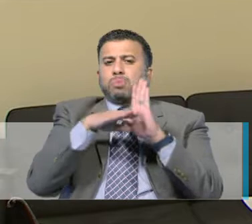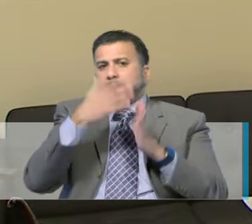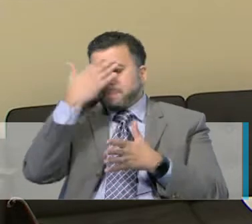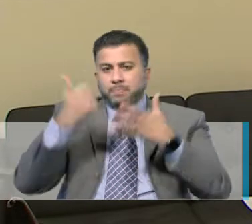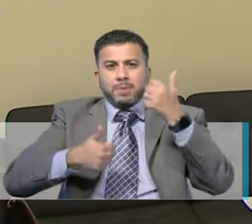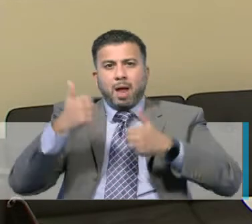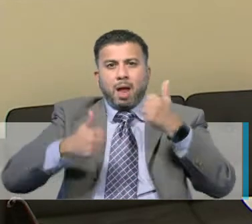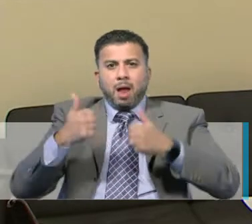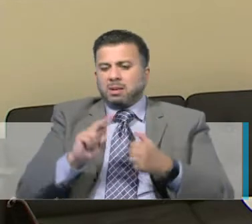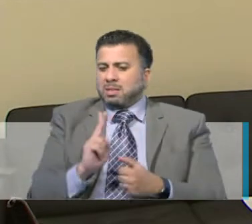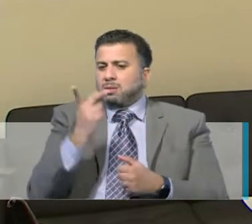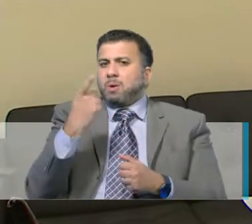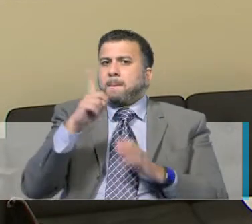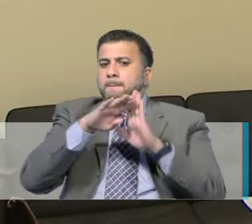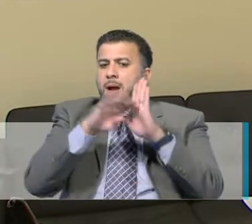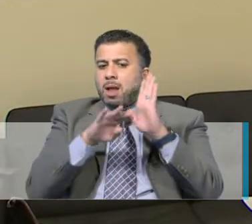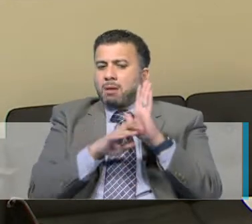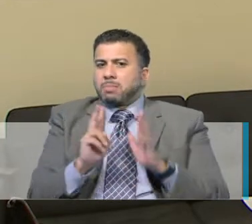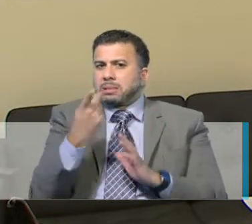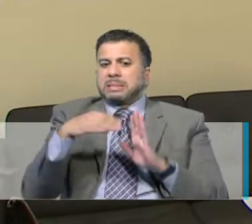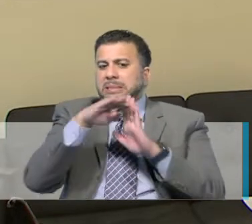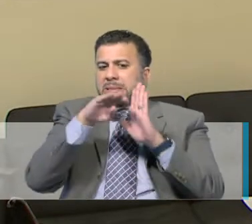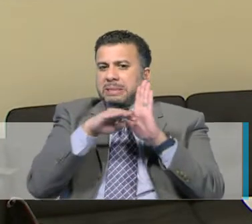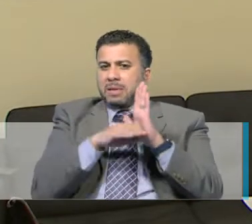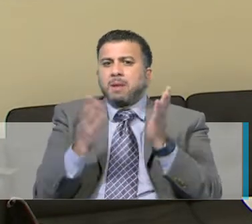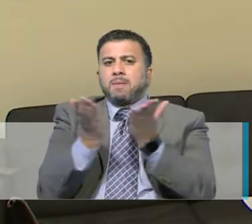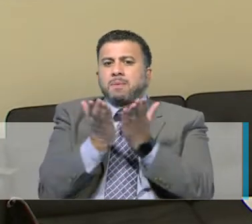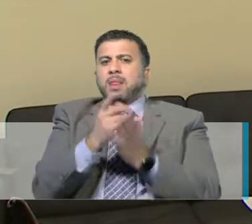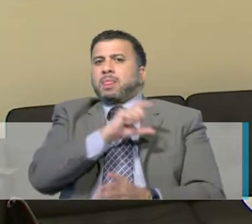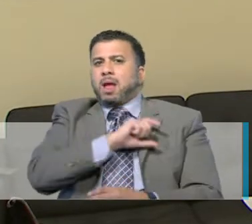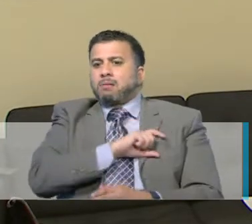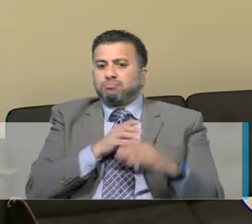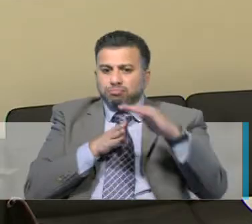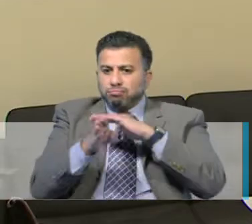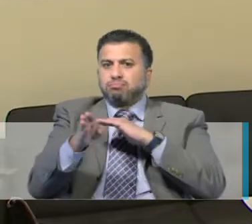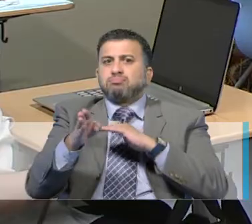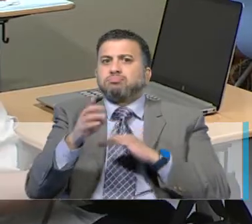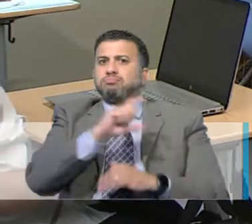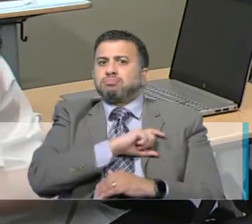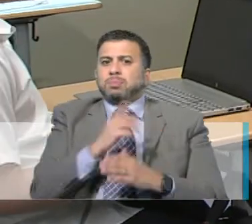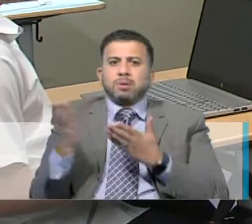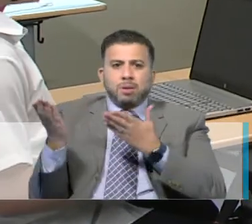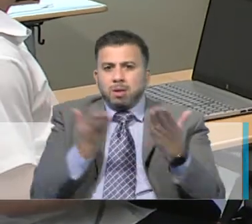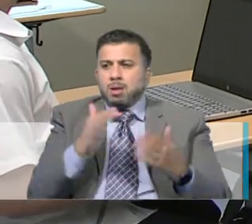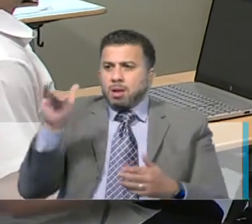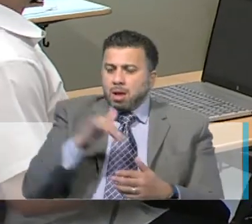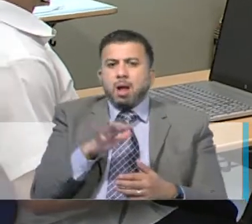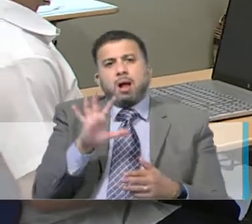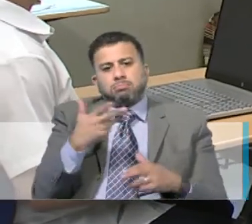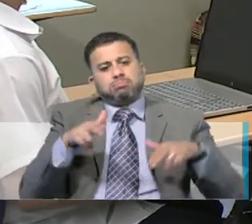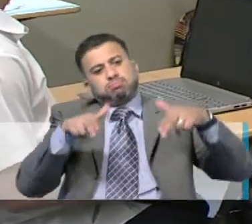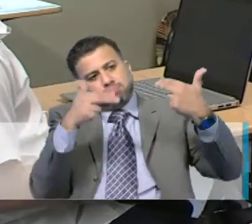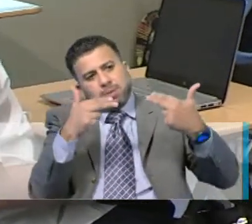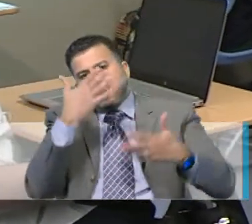الاختبارات وتطوير الأنظمة والبرامج والتنظيم كذلك بدخول الطلبة سواء بالحضور المباشر أو عن